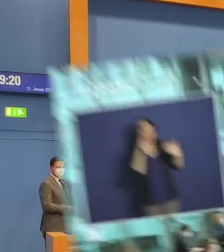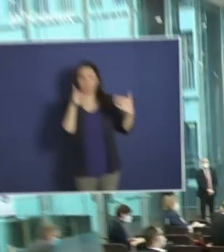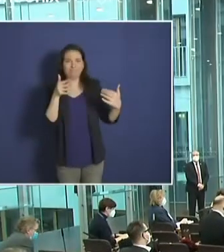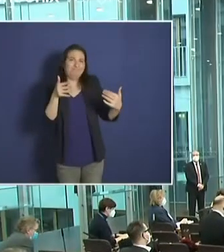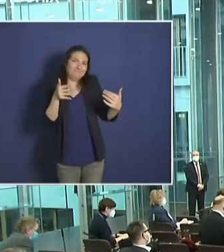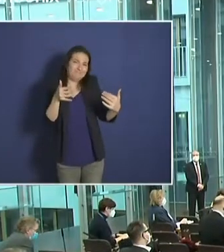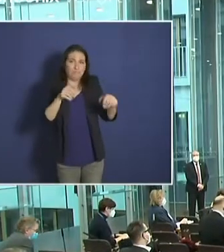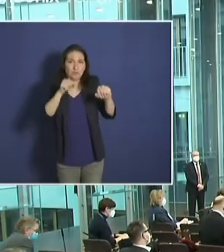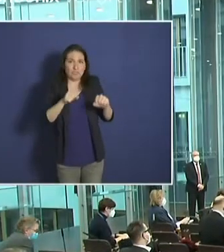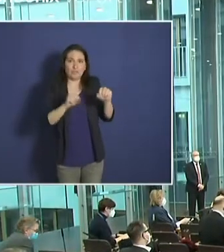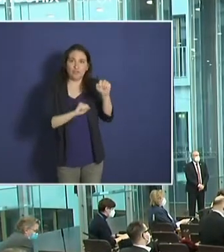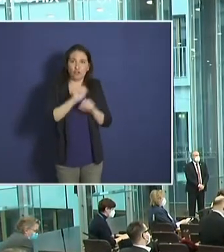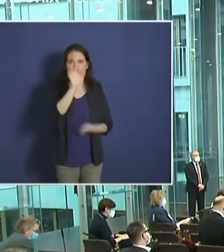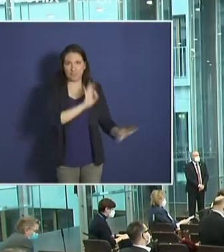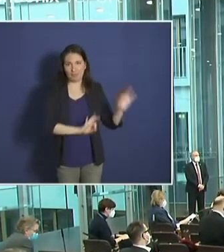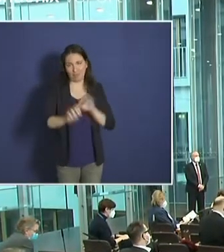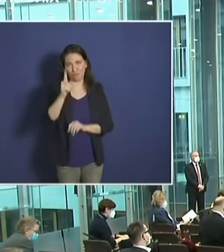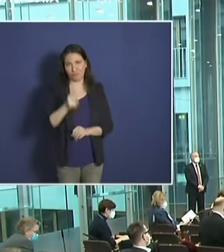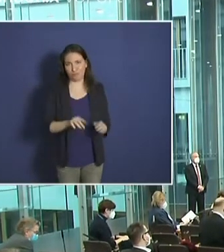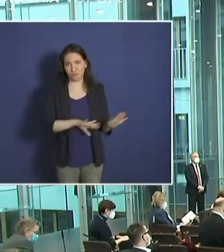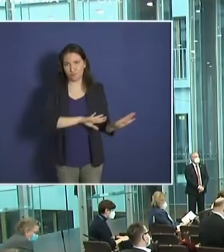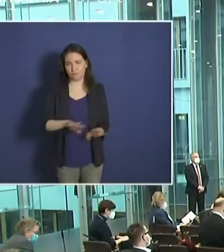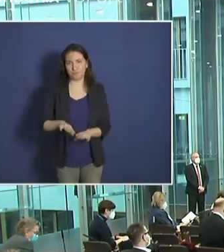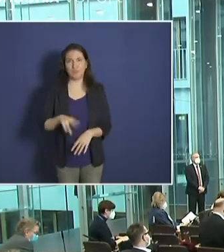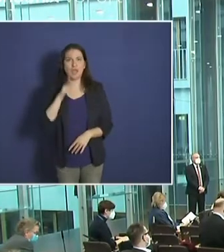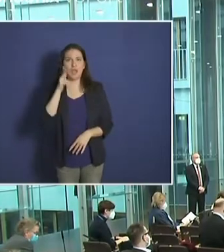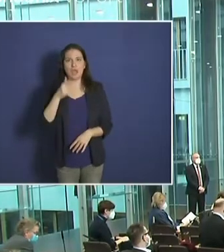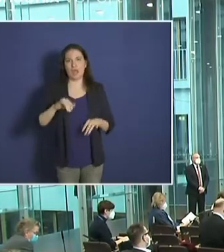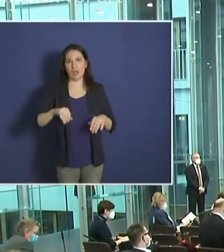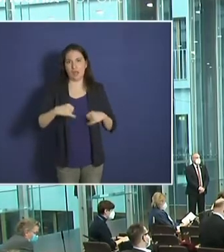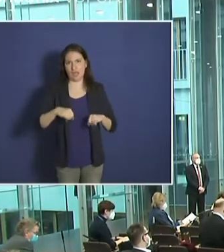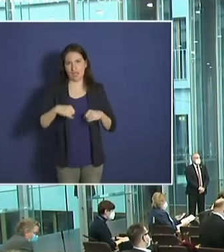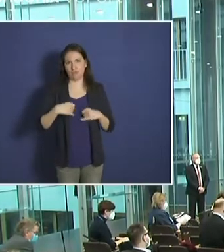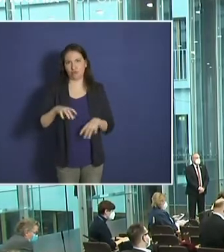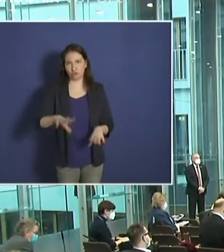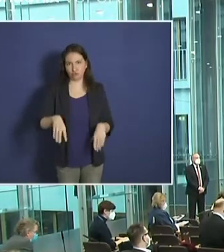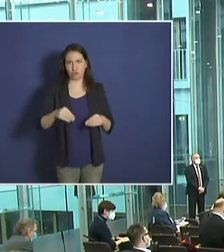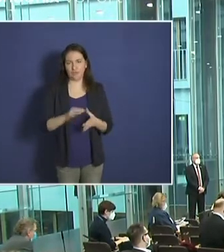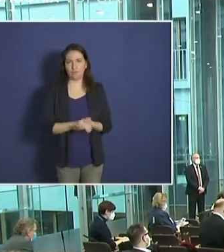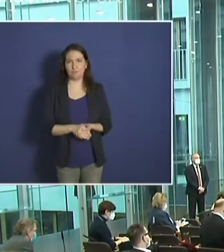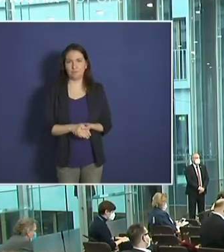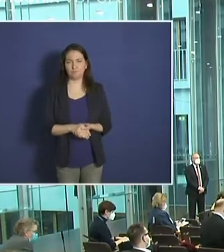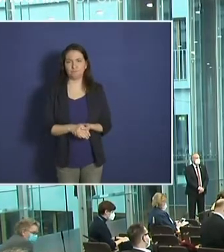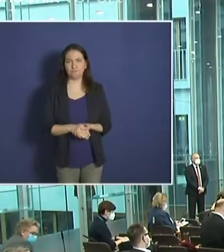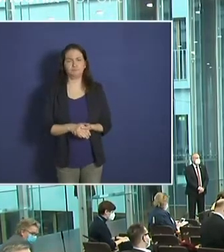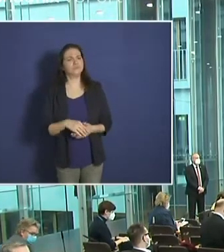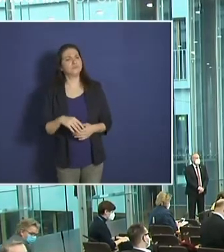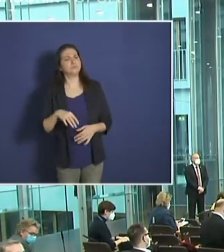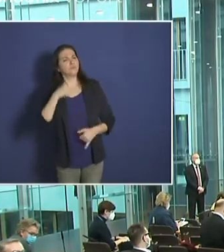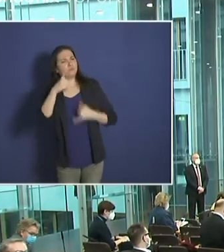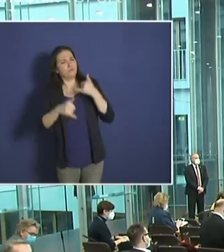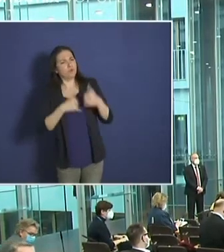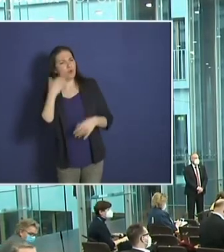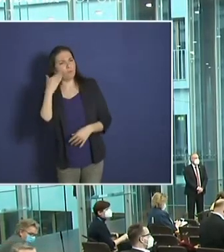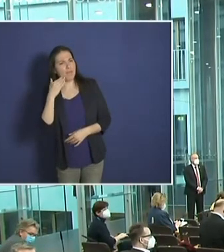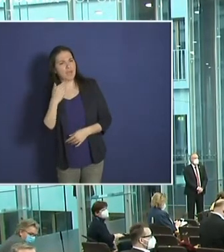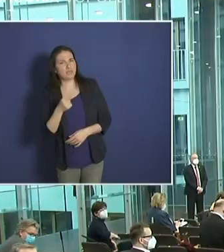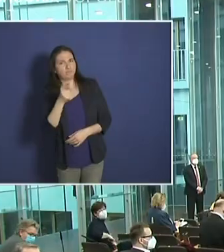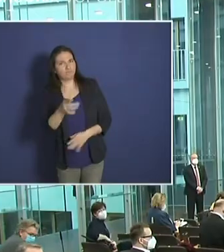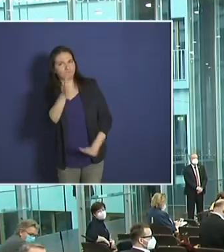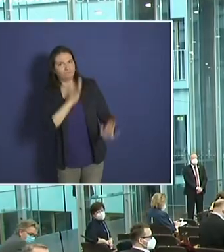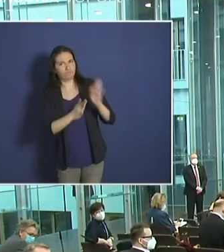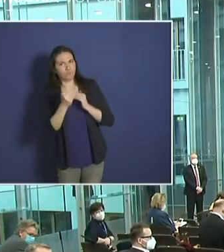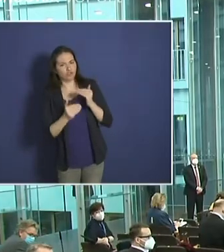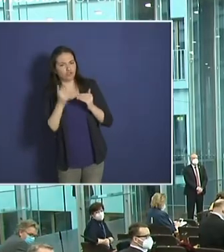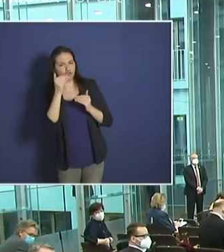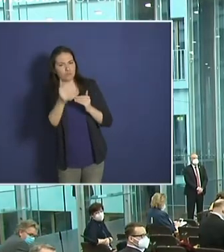darüber erzähle. Herr Reitschuster, dann Frau Wolf, dann Frau Dunz. Frau Merkel, Sie haben gesagt, später wird immer mehr in